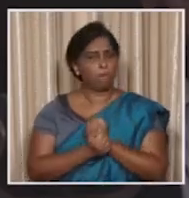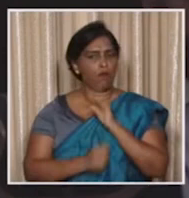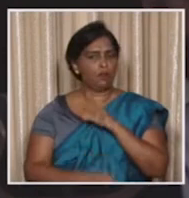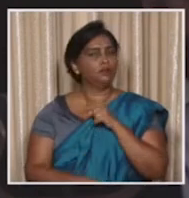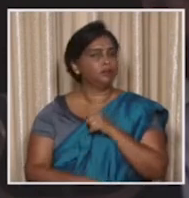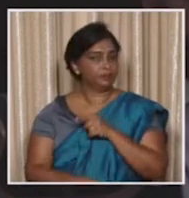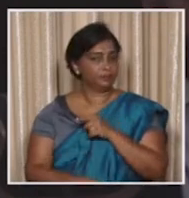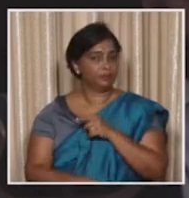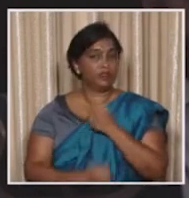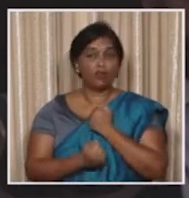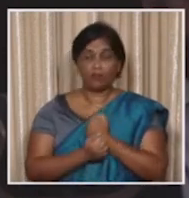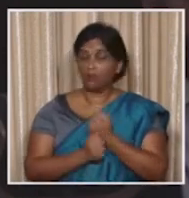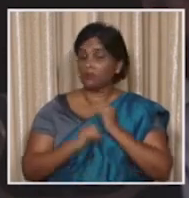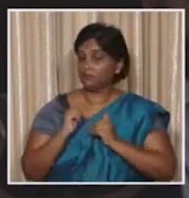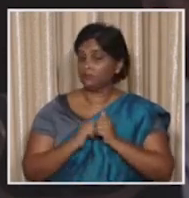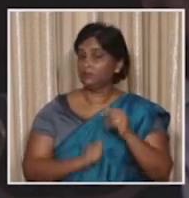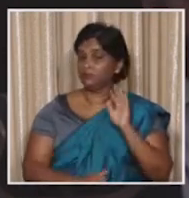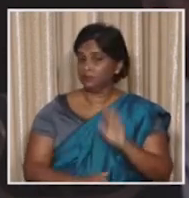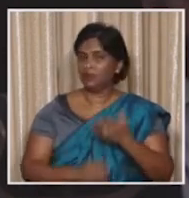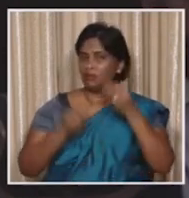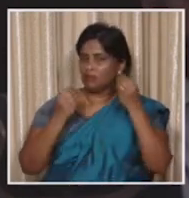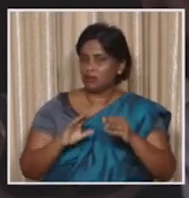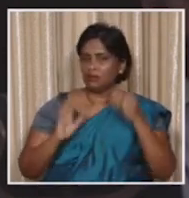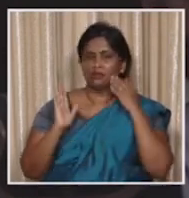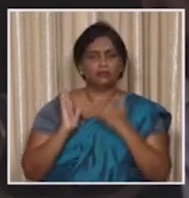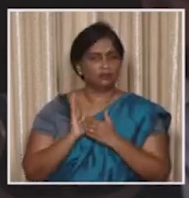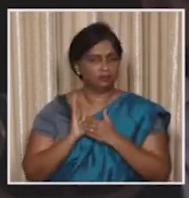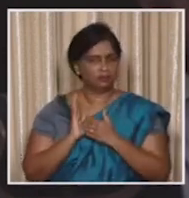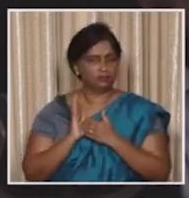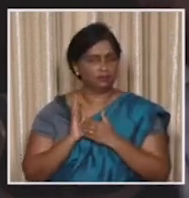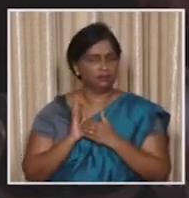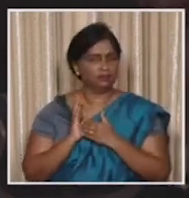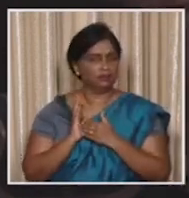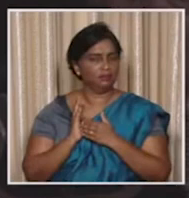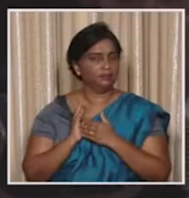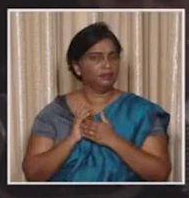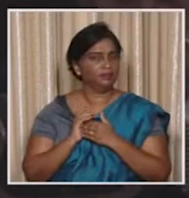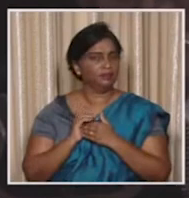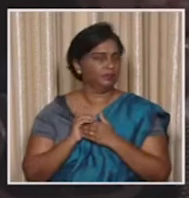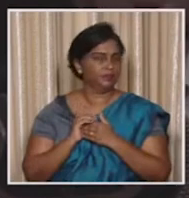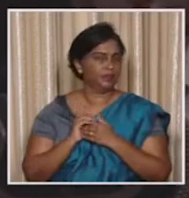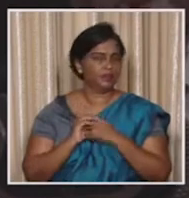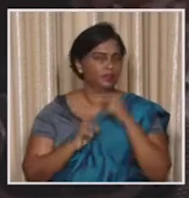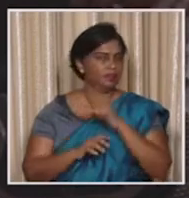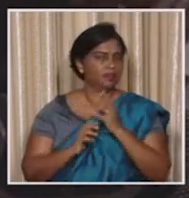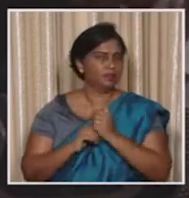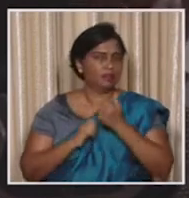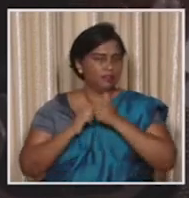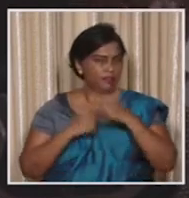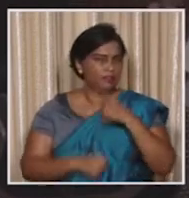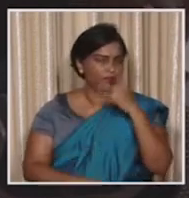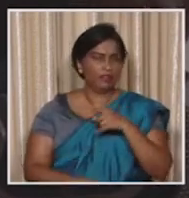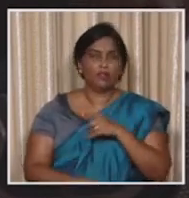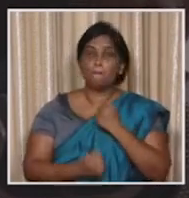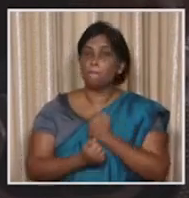இடையூறு செய்யக்கூடாது என்பதை சுட்டிக்காட்டி மக்களோடு நின்று நாங்கள் அந்த காரியங்களை செய்ததன் காரணமாக போலீசாருடைய